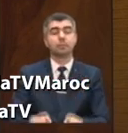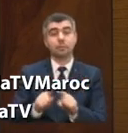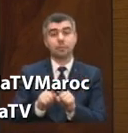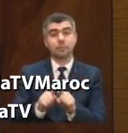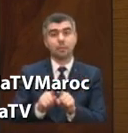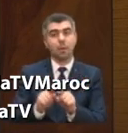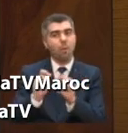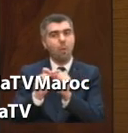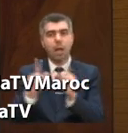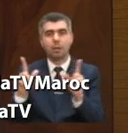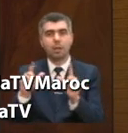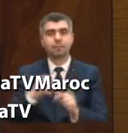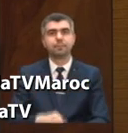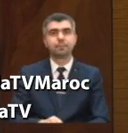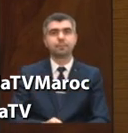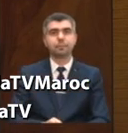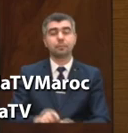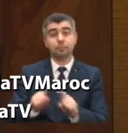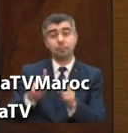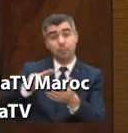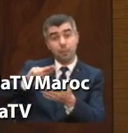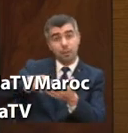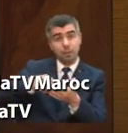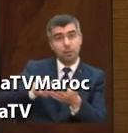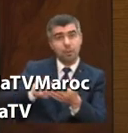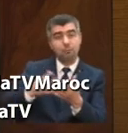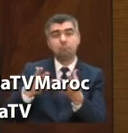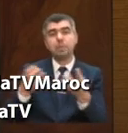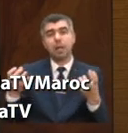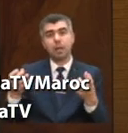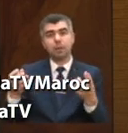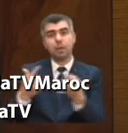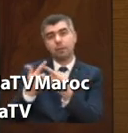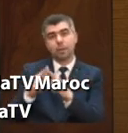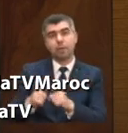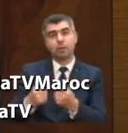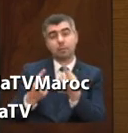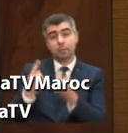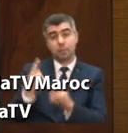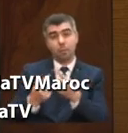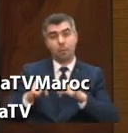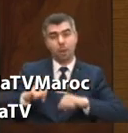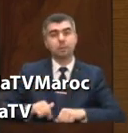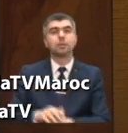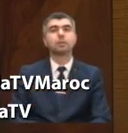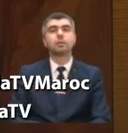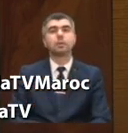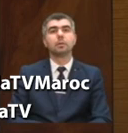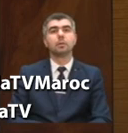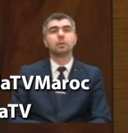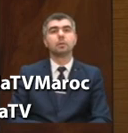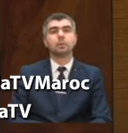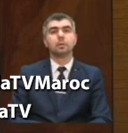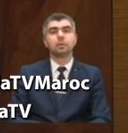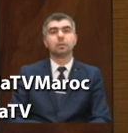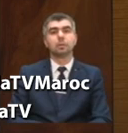واضحة. بالنسبة للقرارات الإدارية هذه عندها بزاف ديال الفوائد، القرارات الإدارية اللي كتاخذ القطاعات الوزارية، لأن عندما